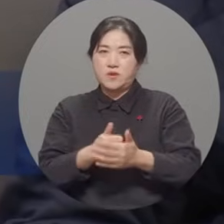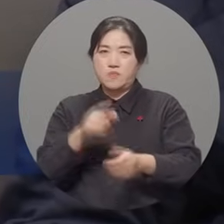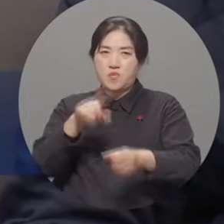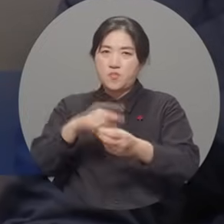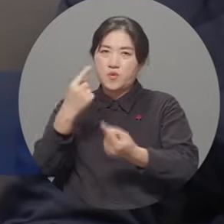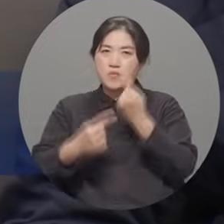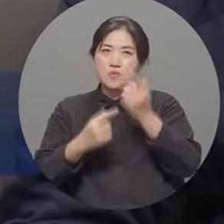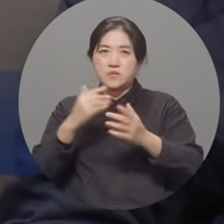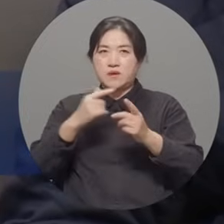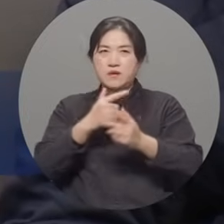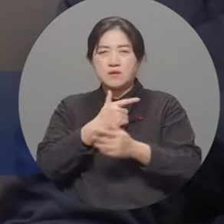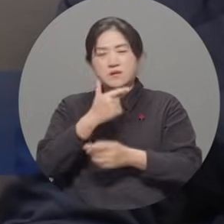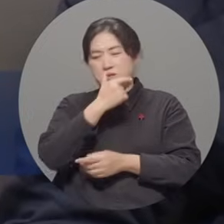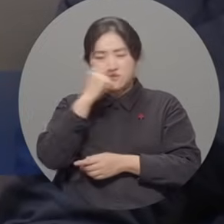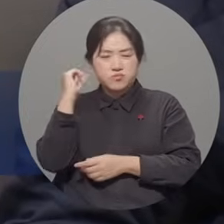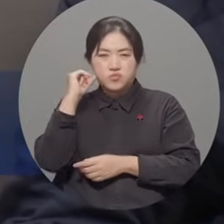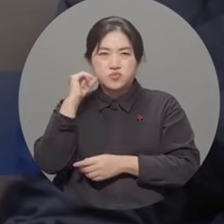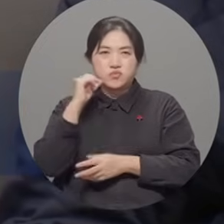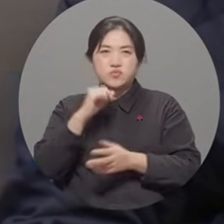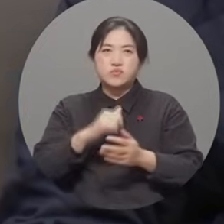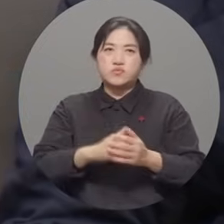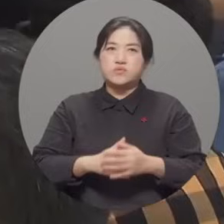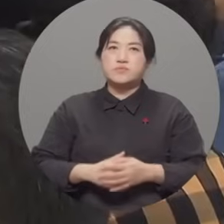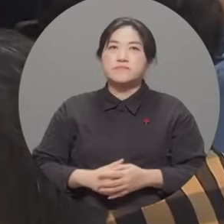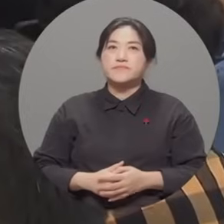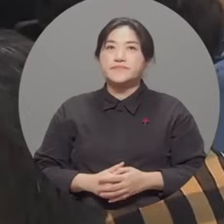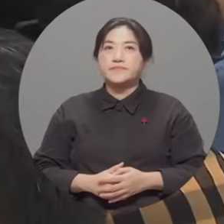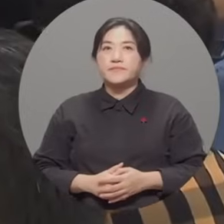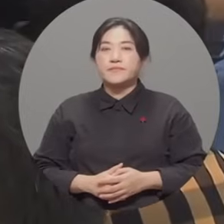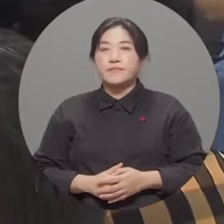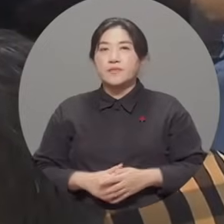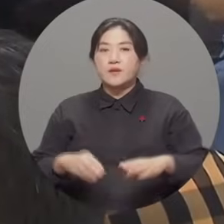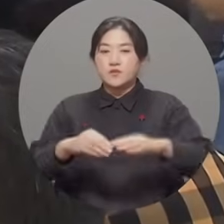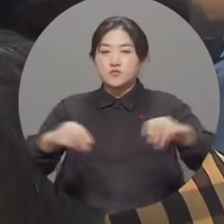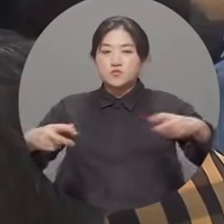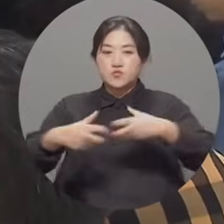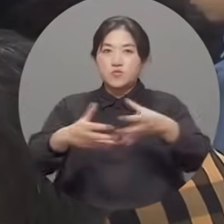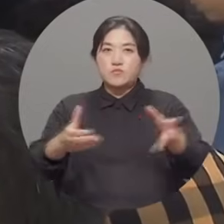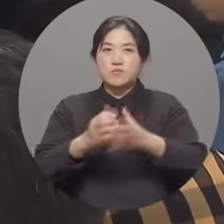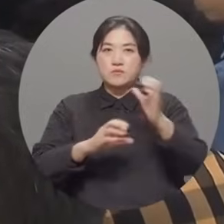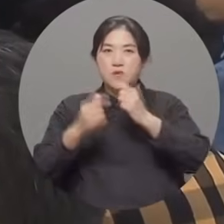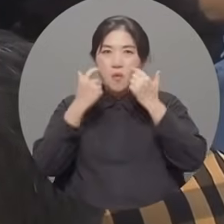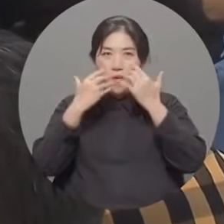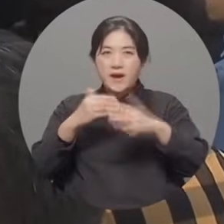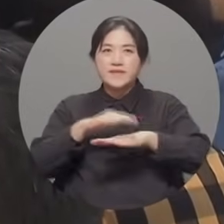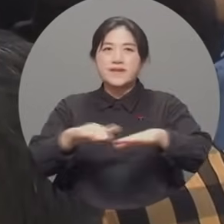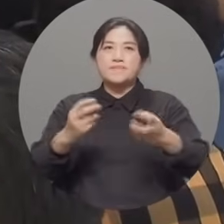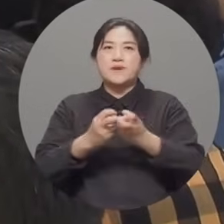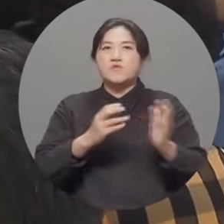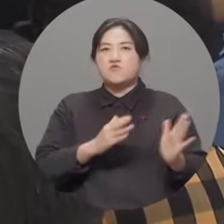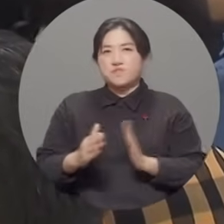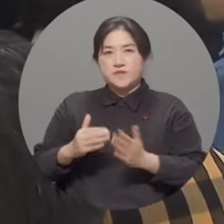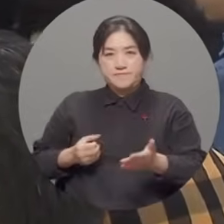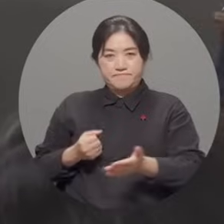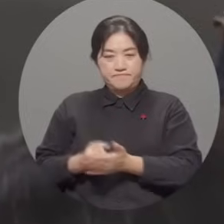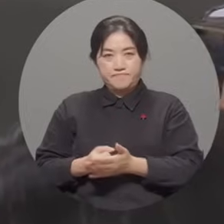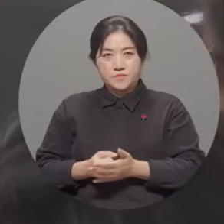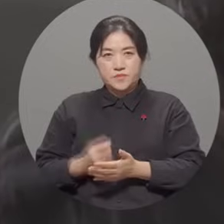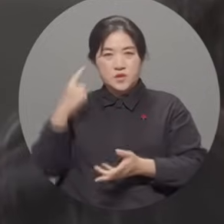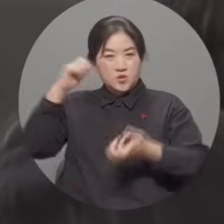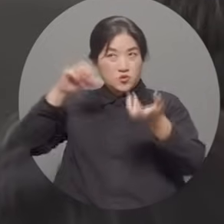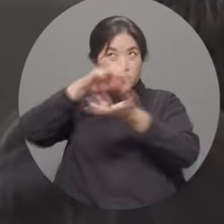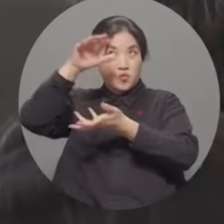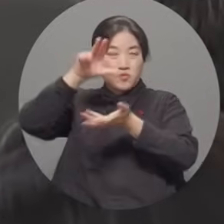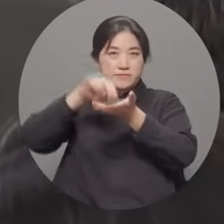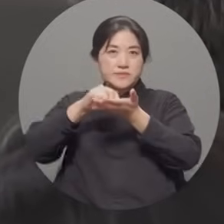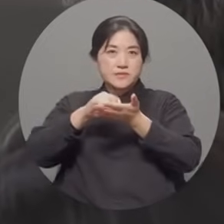너무나 부족하고. 국토부는 더 강력한 대책을 마련하기로 했습니다. 층간소음 차단